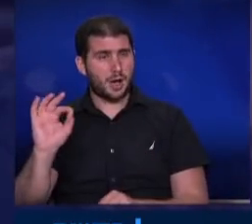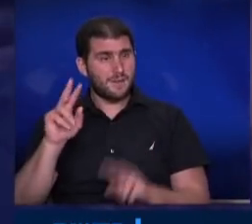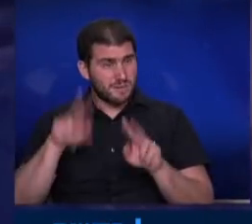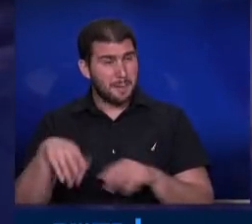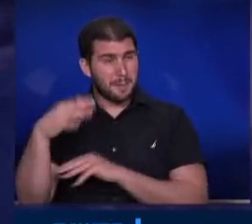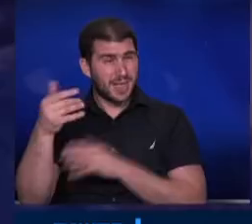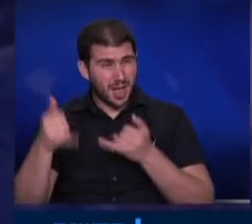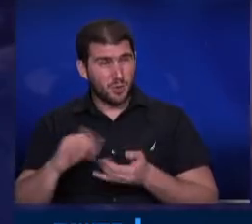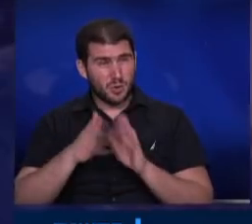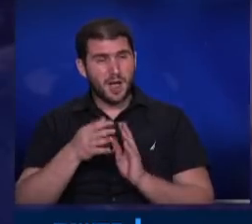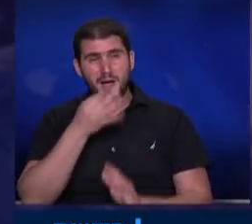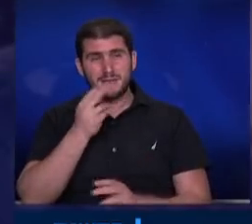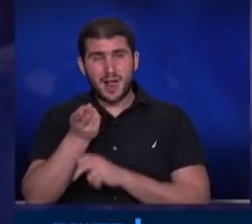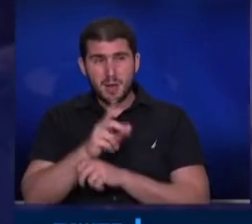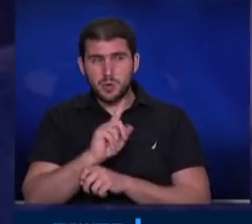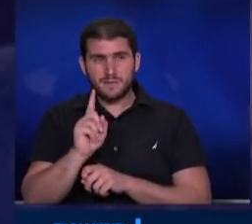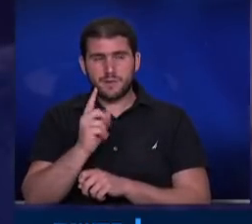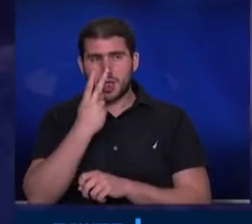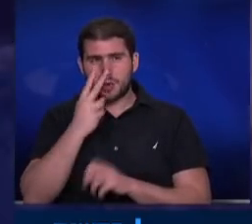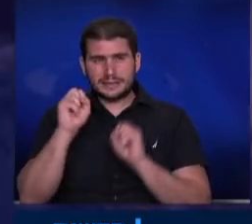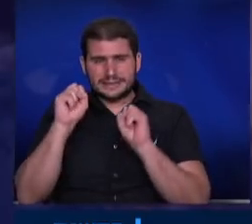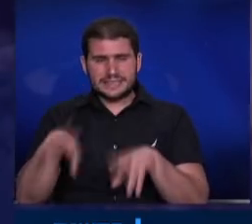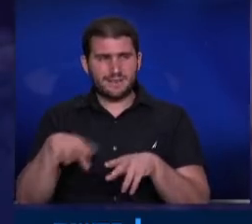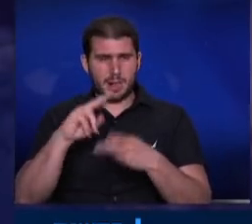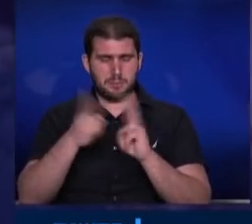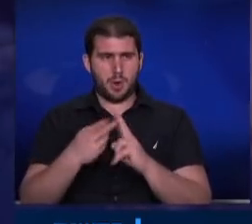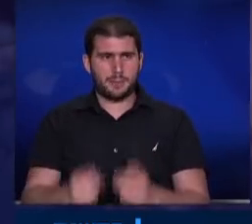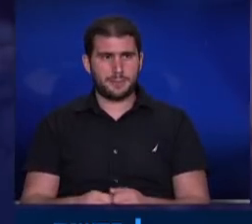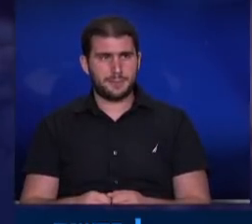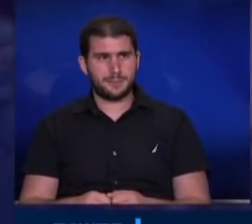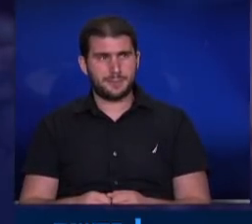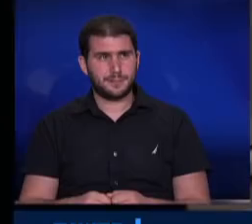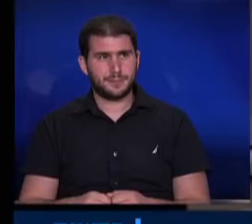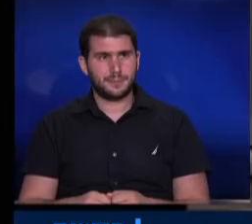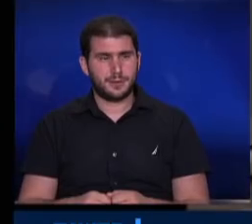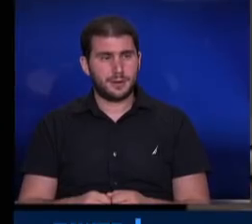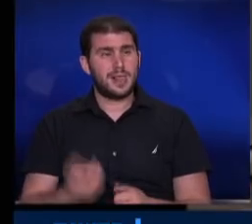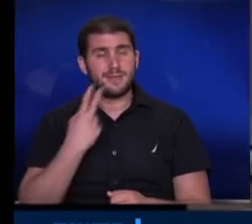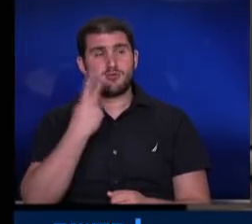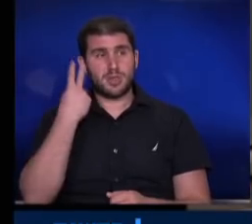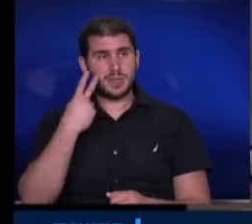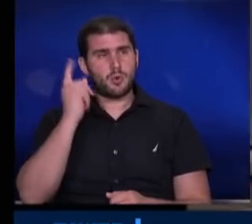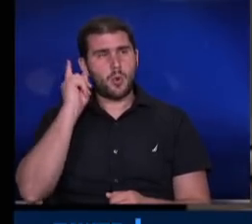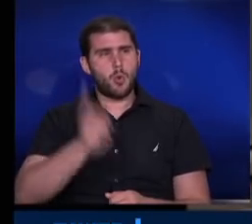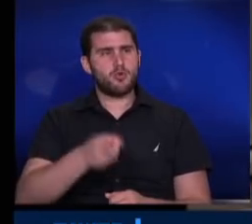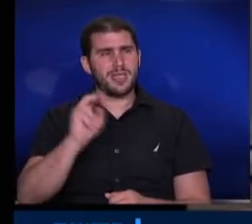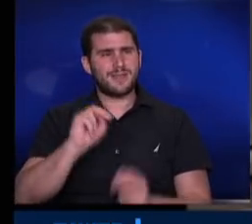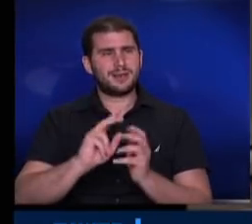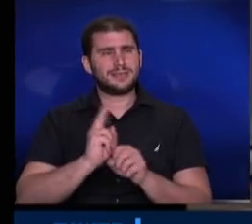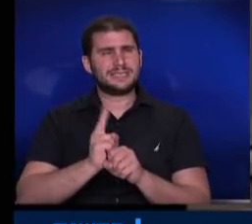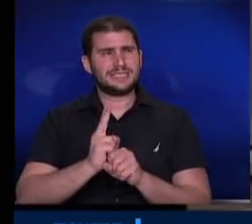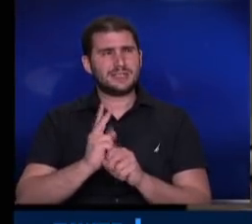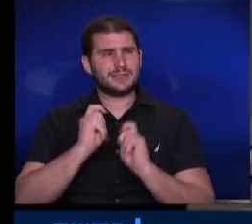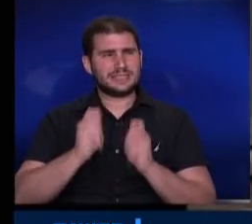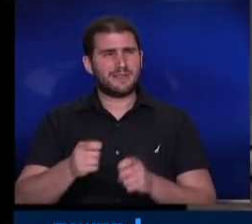היום במדינה זה כתוב למות ממה שגרות את כל הדבר שיש בעולם. לפני כשנתיים מורשה נפתלין בזיוף צוואה